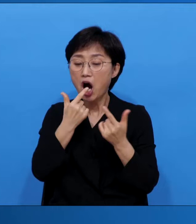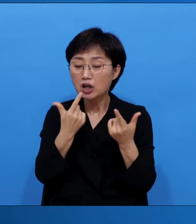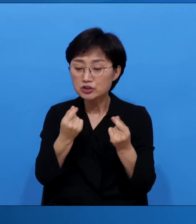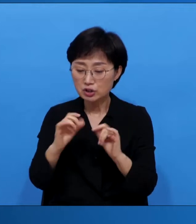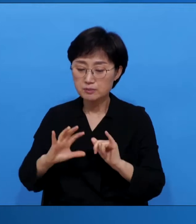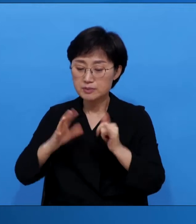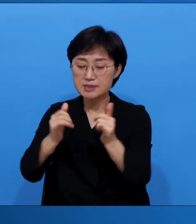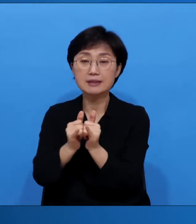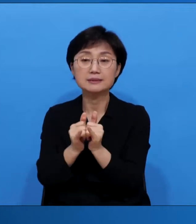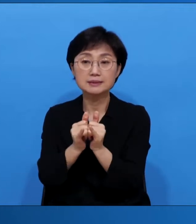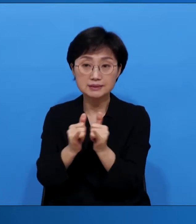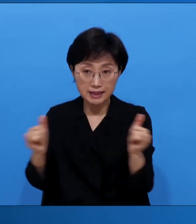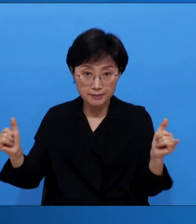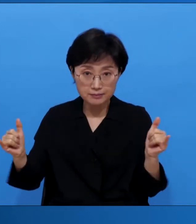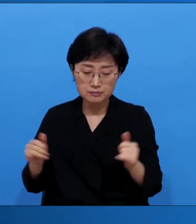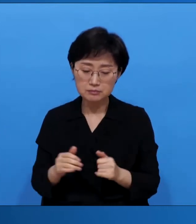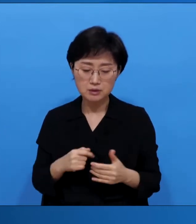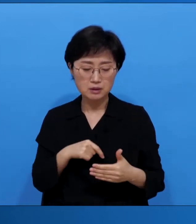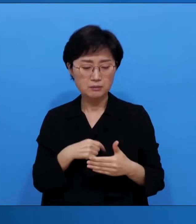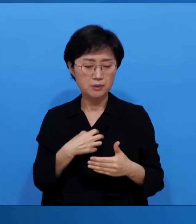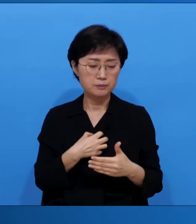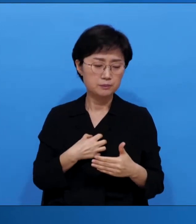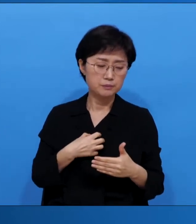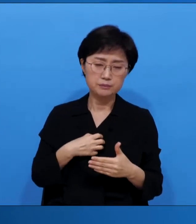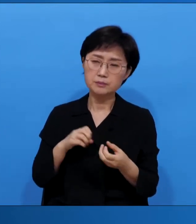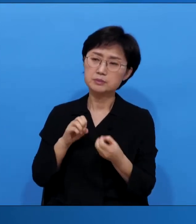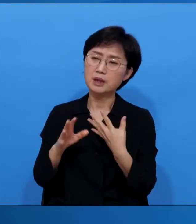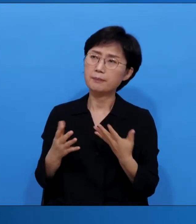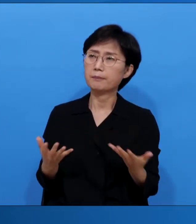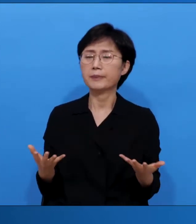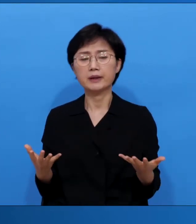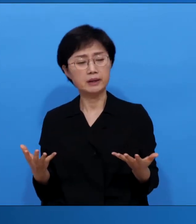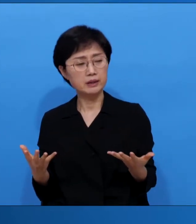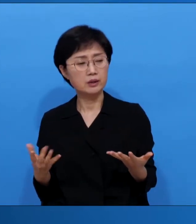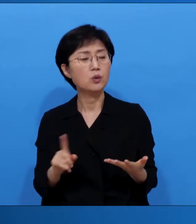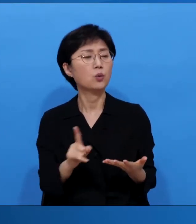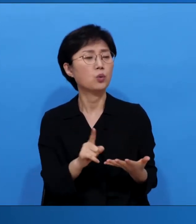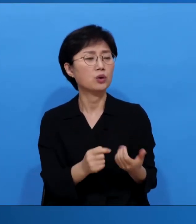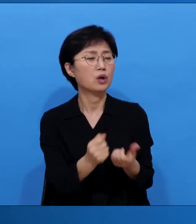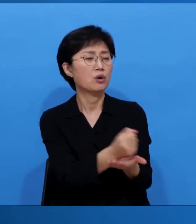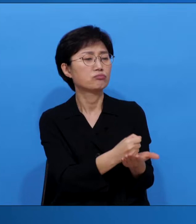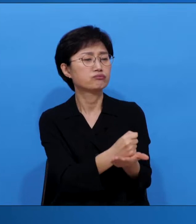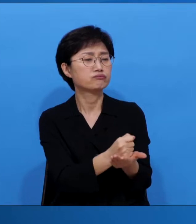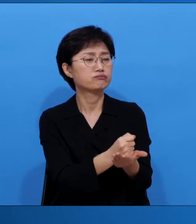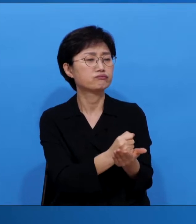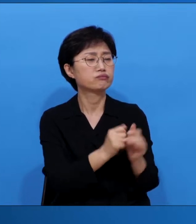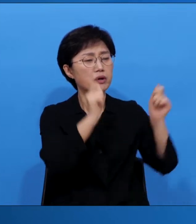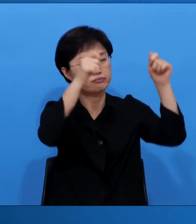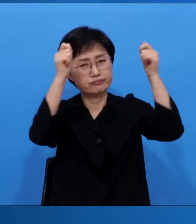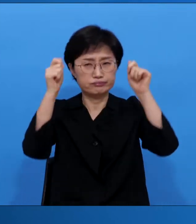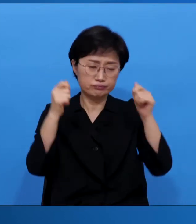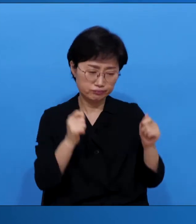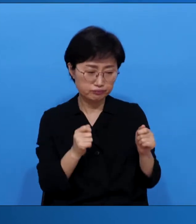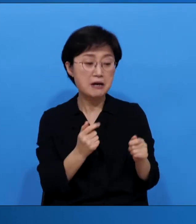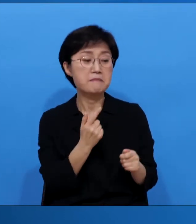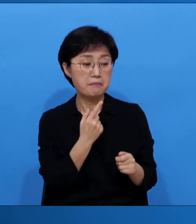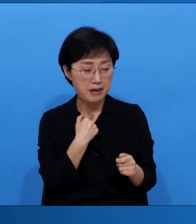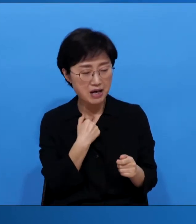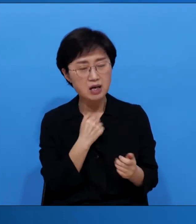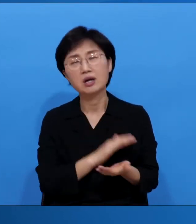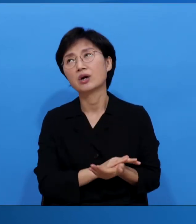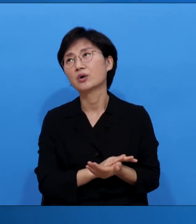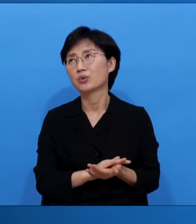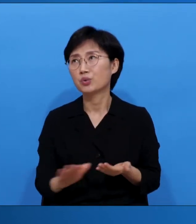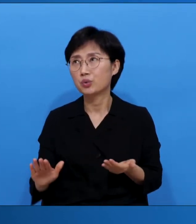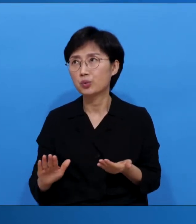없으니까요. 구슬하고 나면 더 큰 것을 해야 돼요. The people of the world, they don't have the 그렇죠. answer, and that's why they carry out these exorcisms and shamanistic rituals, but that only